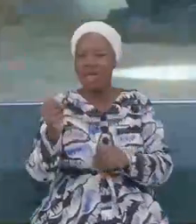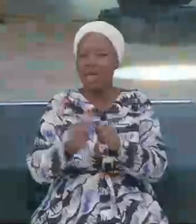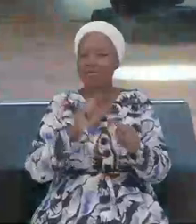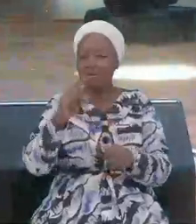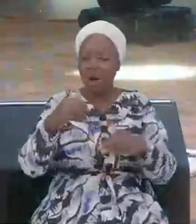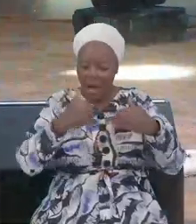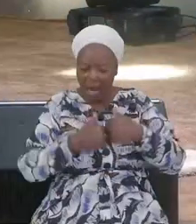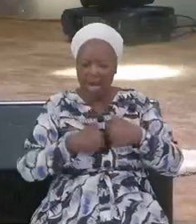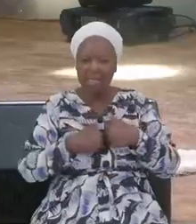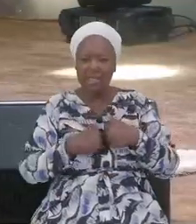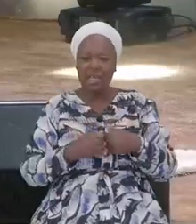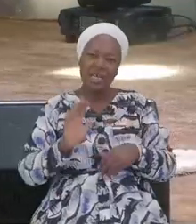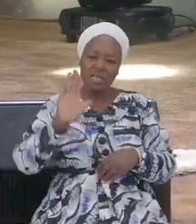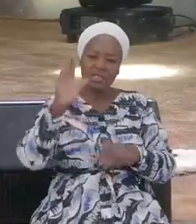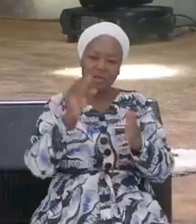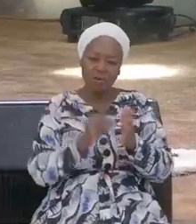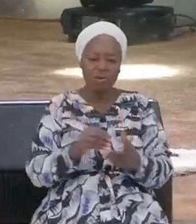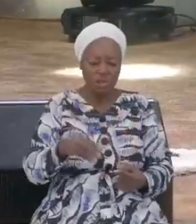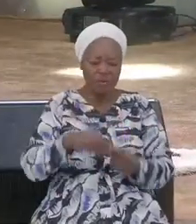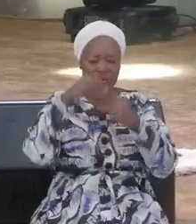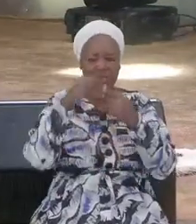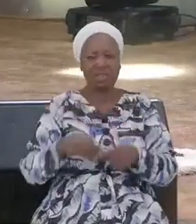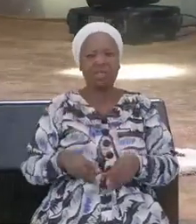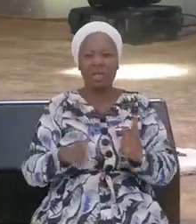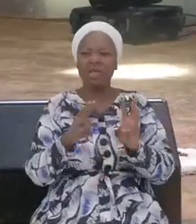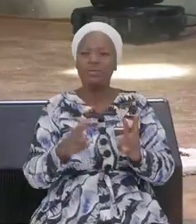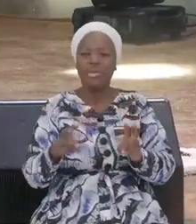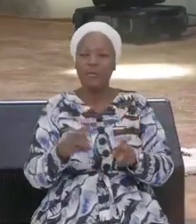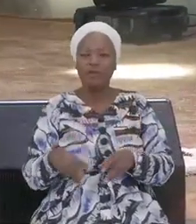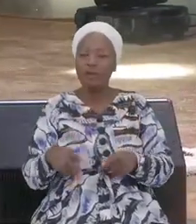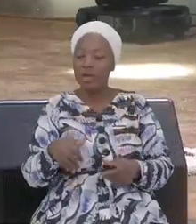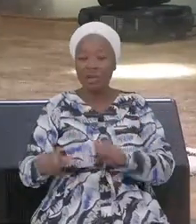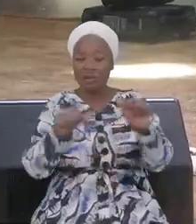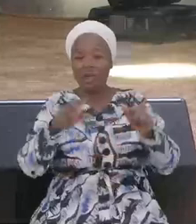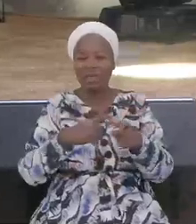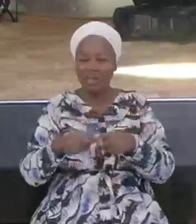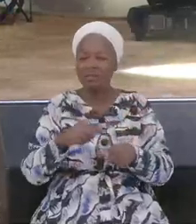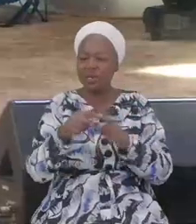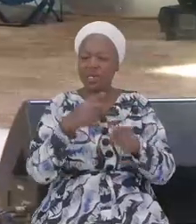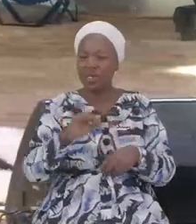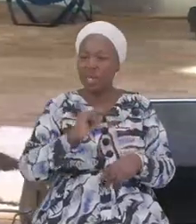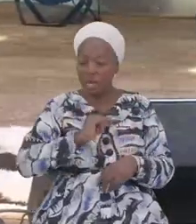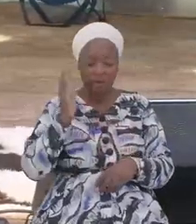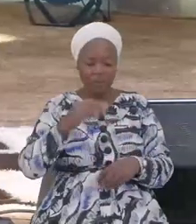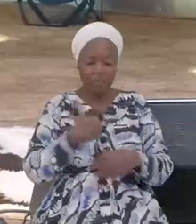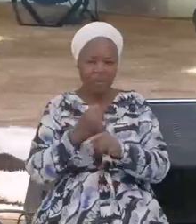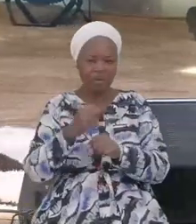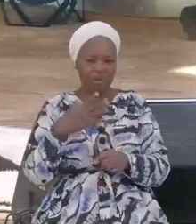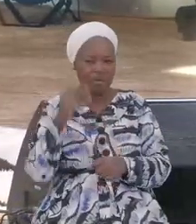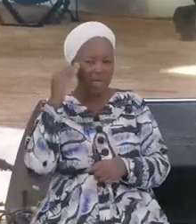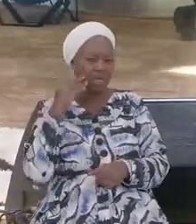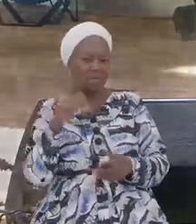sa distinctivité ou bien son caractère distinct. Il dit, il fera de vous la tête. Il ne parle pas de la tête